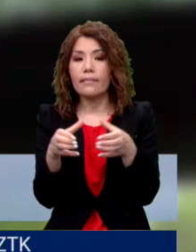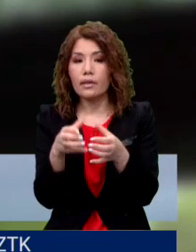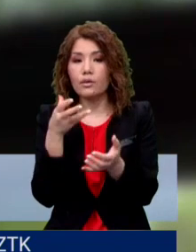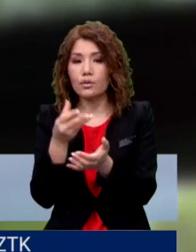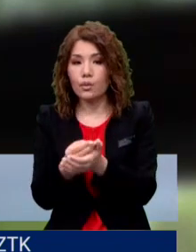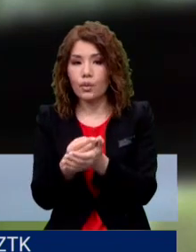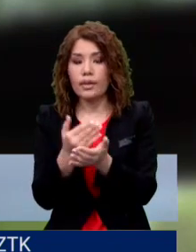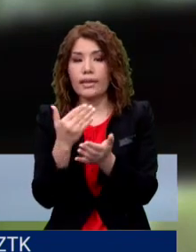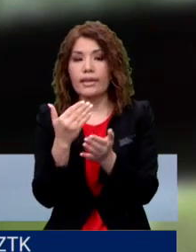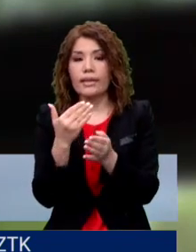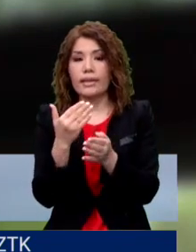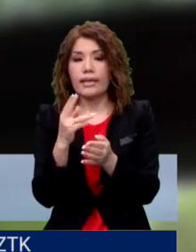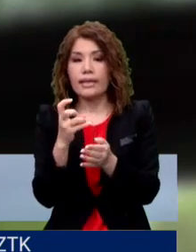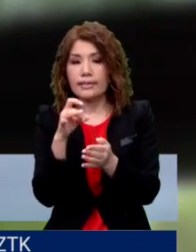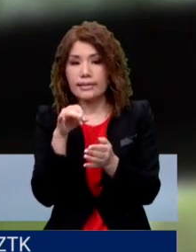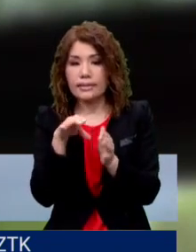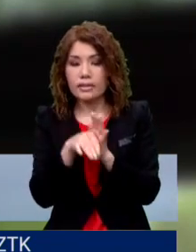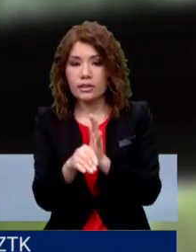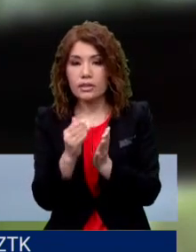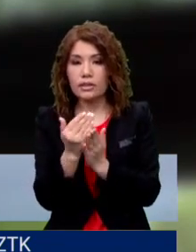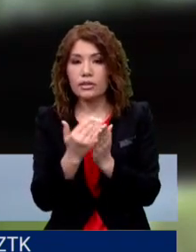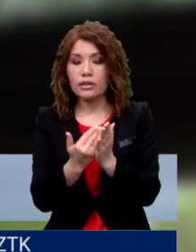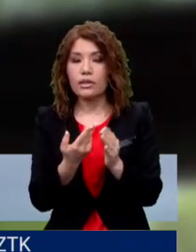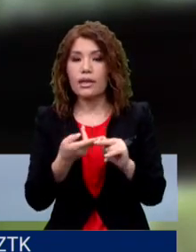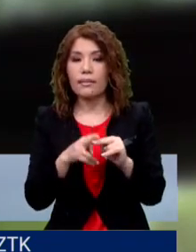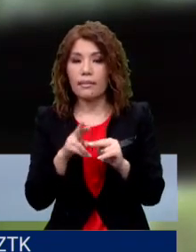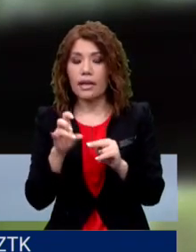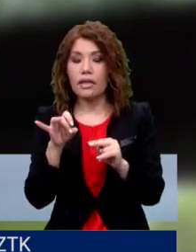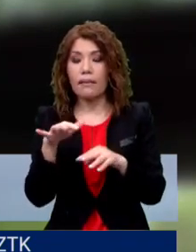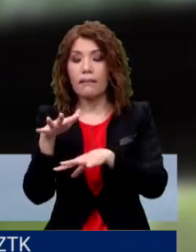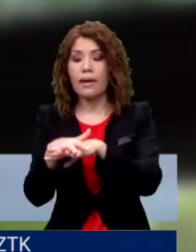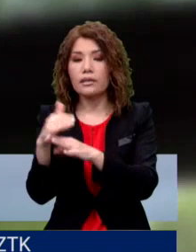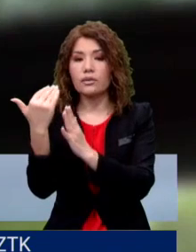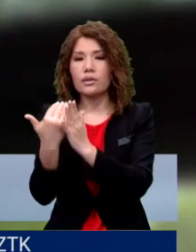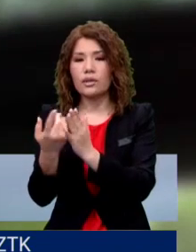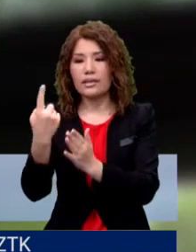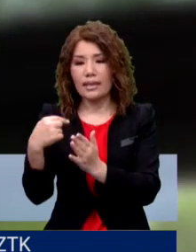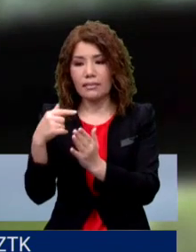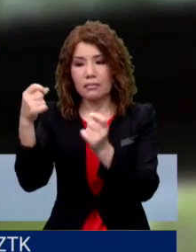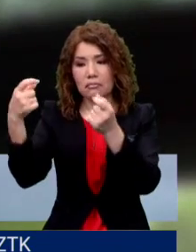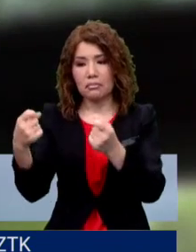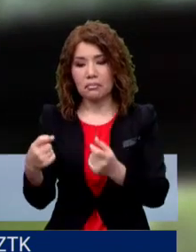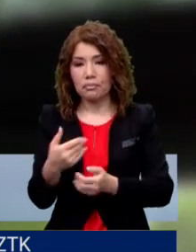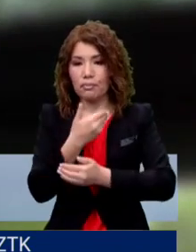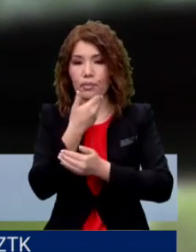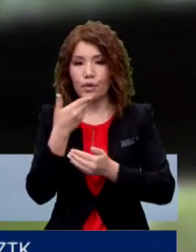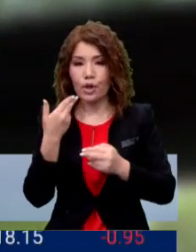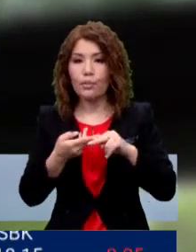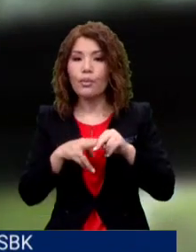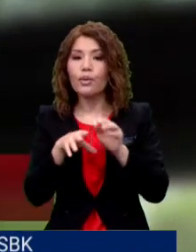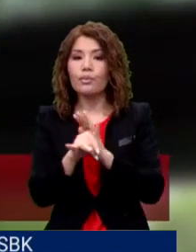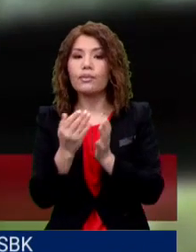өздерінің есеп жүргізу сәтінде, мысалы үшін, банктер қоятын талаптарға сәйкес келмейді. Сондықтан да, мысалы